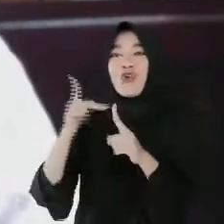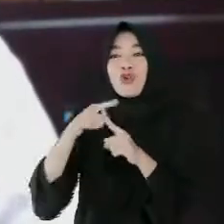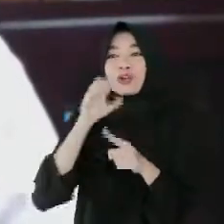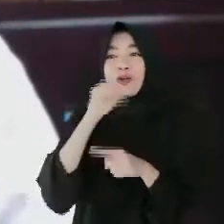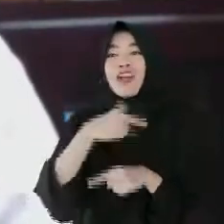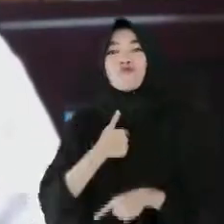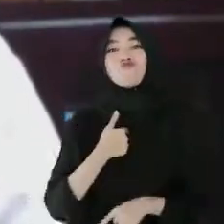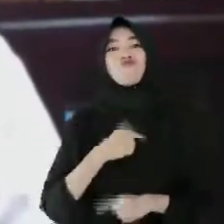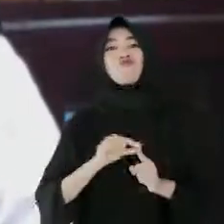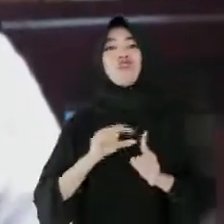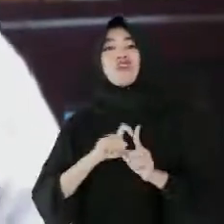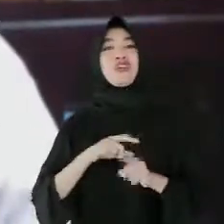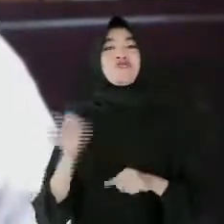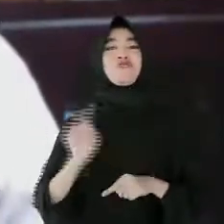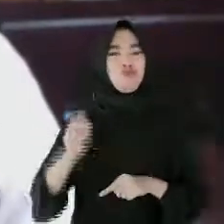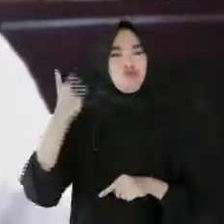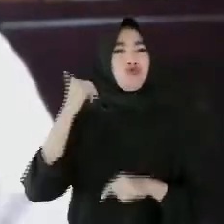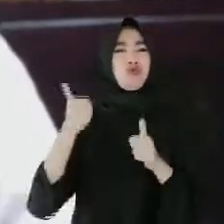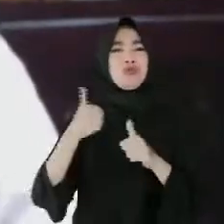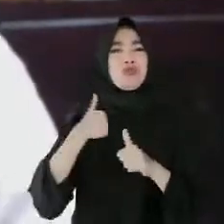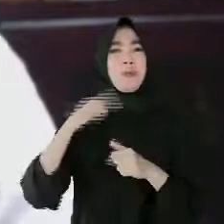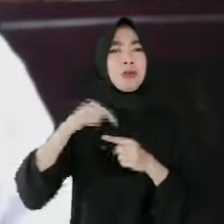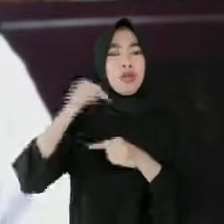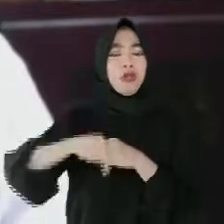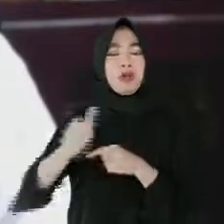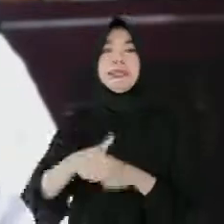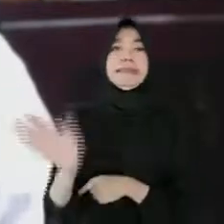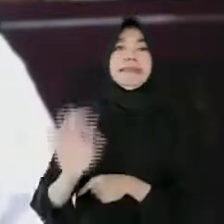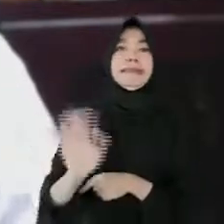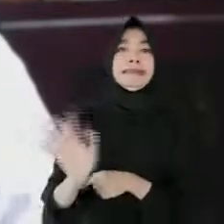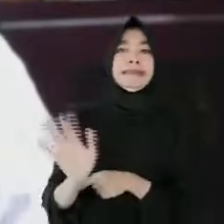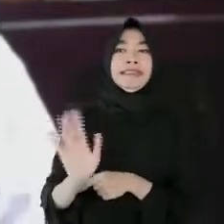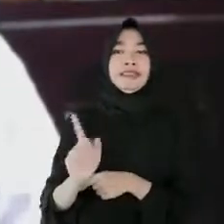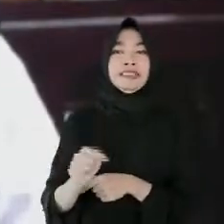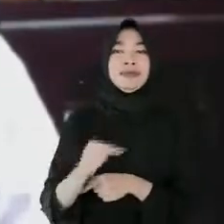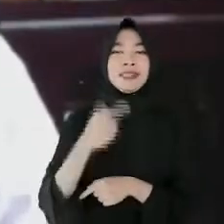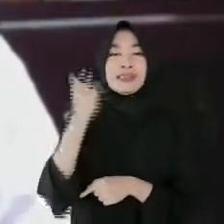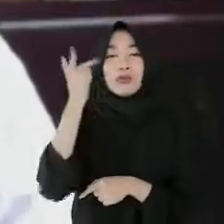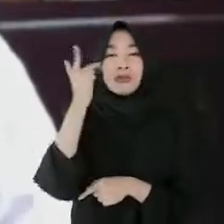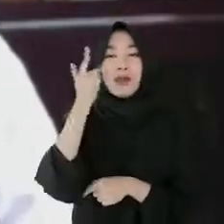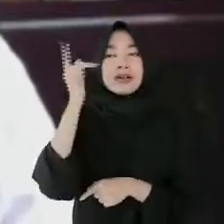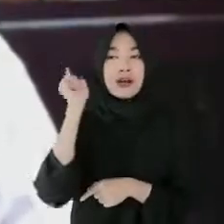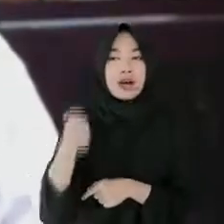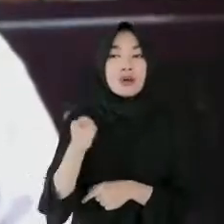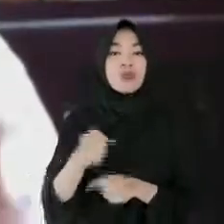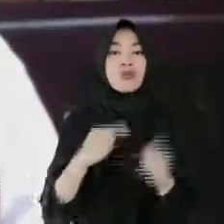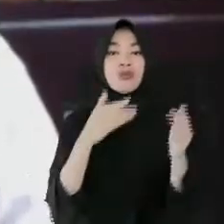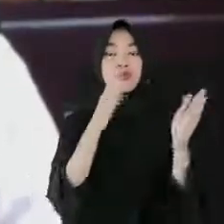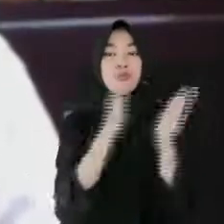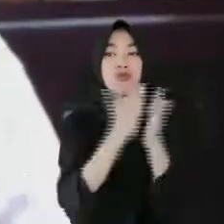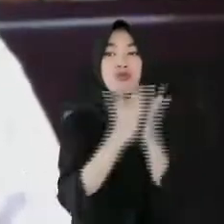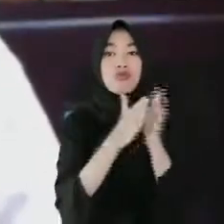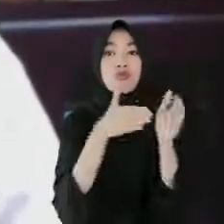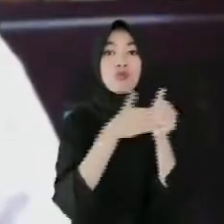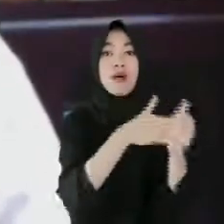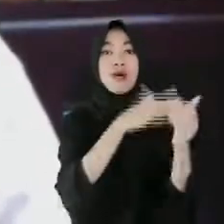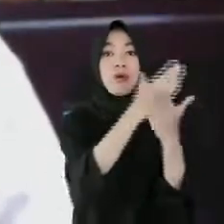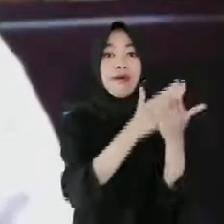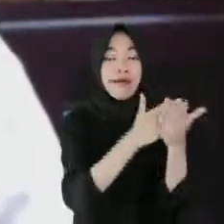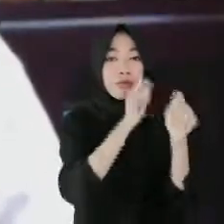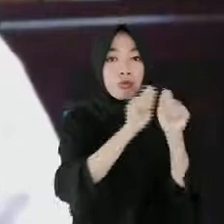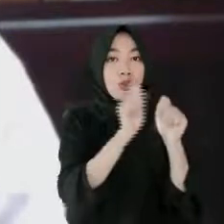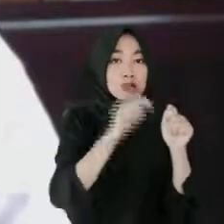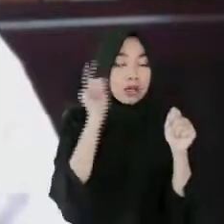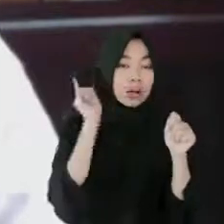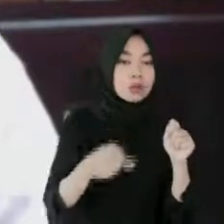boleh merasa pede yang dulu bisa kok sekarang bisa tidak tetap harus ada pertama harus ada panduan sudah dikeluarkan besar gas